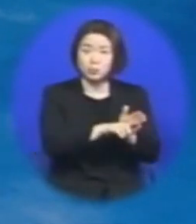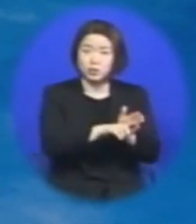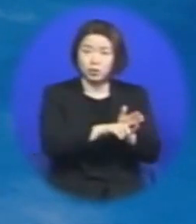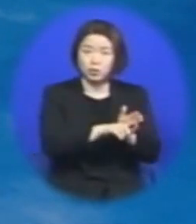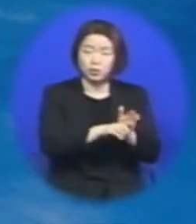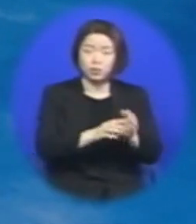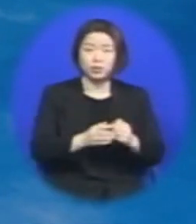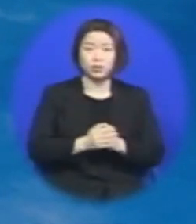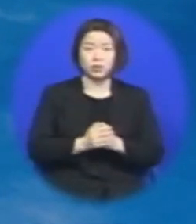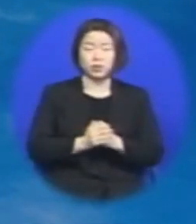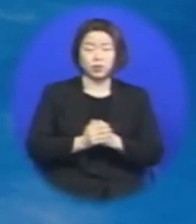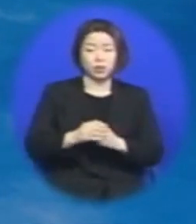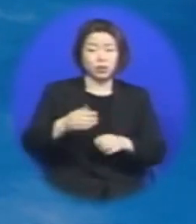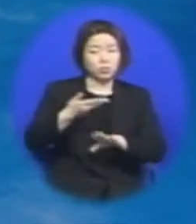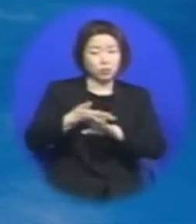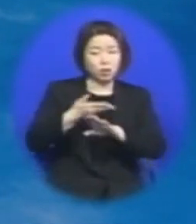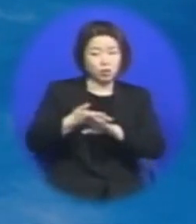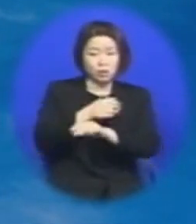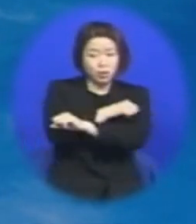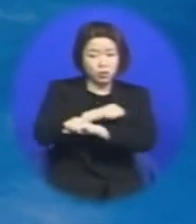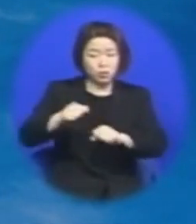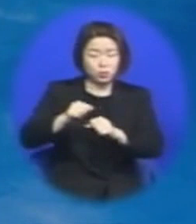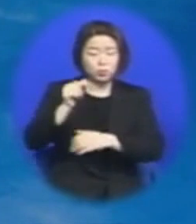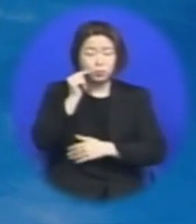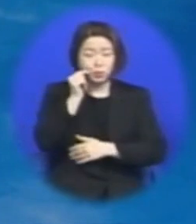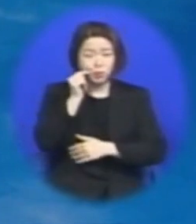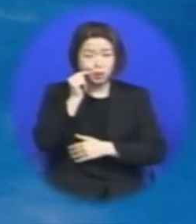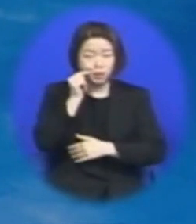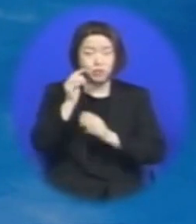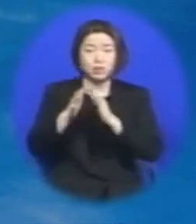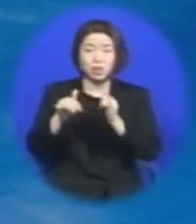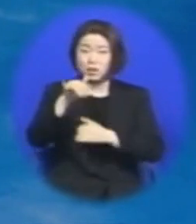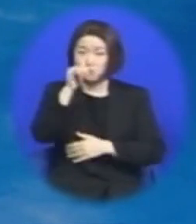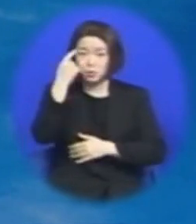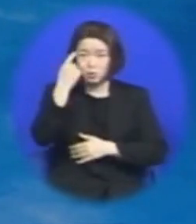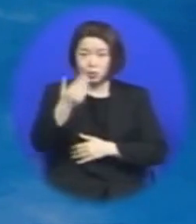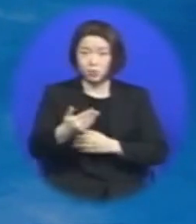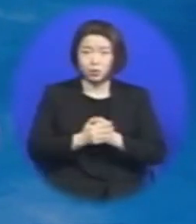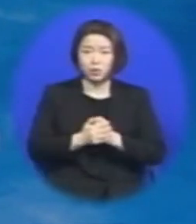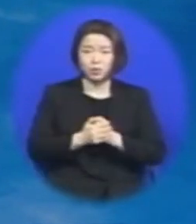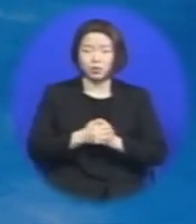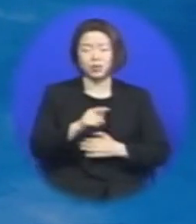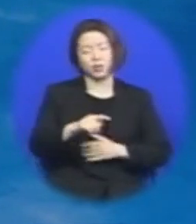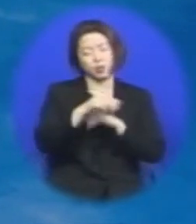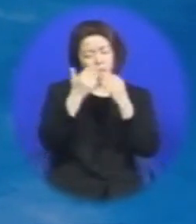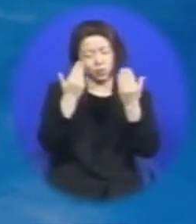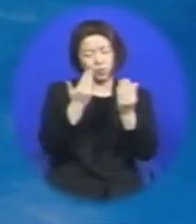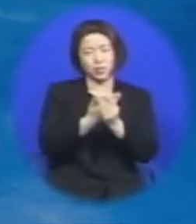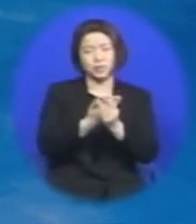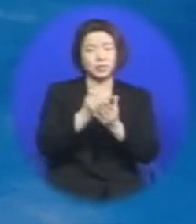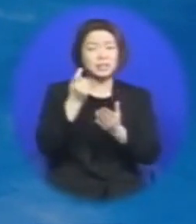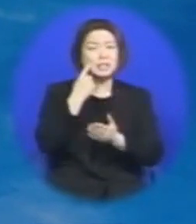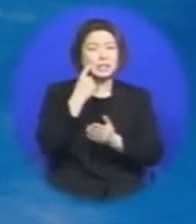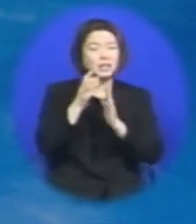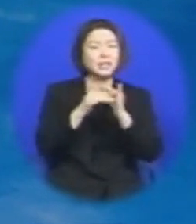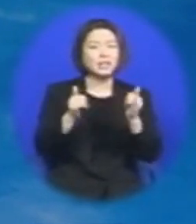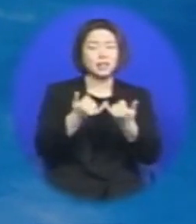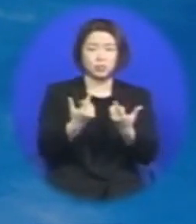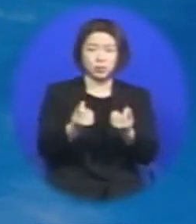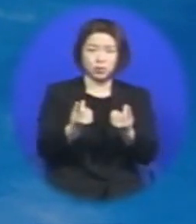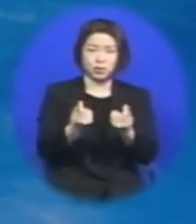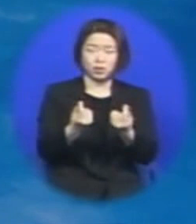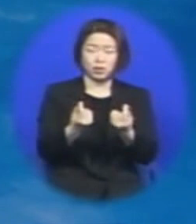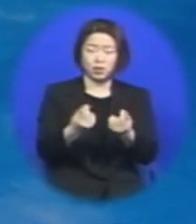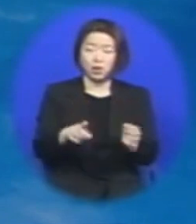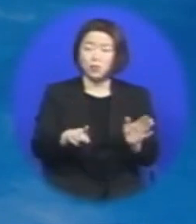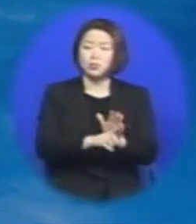믿으면서 용서 못하는 사람이 있어요 완전히 거짓말장이 뭘 믿기는